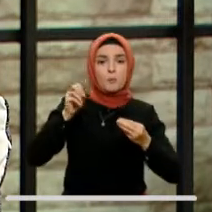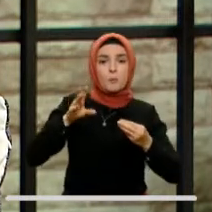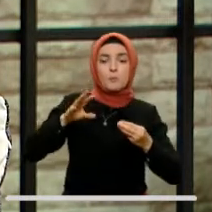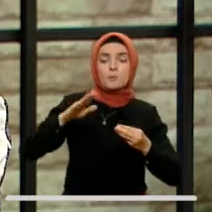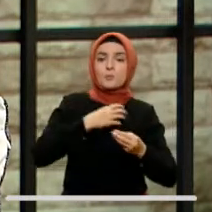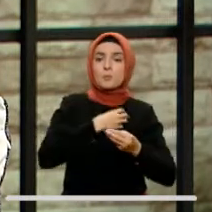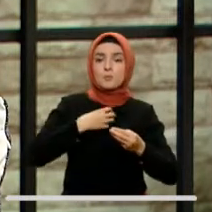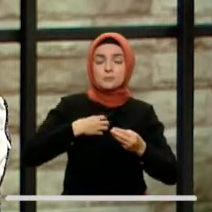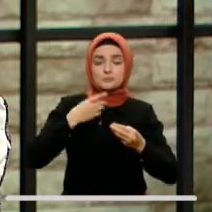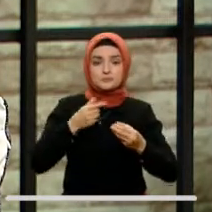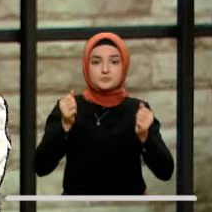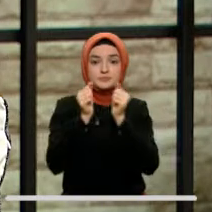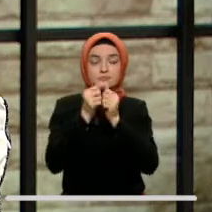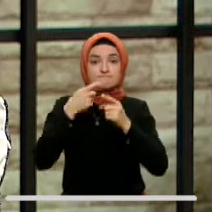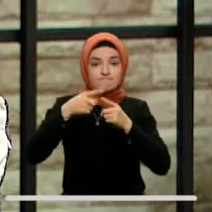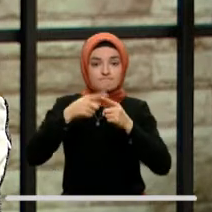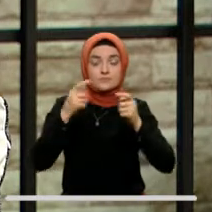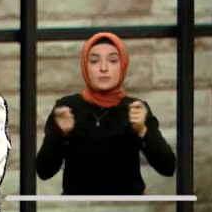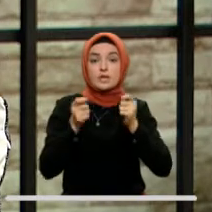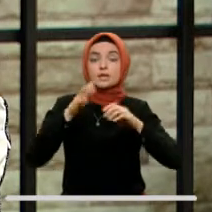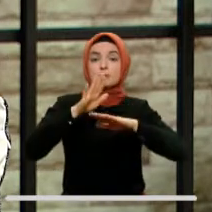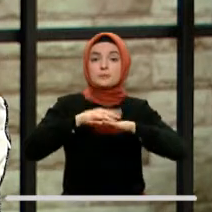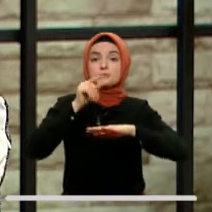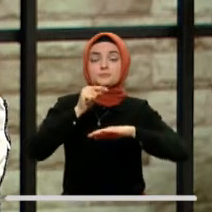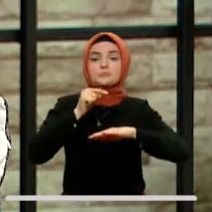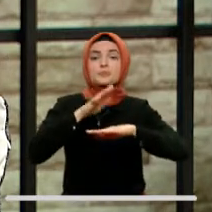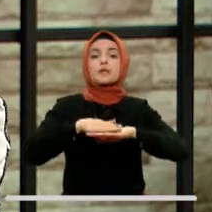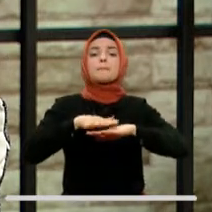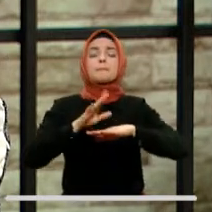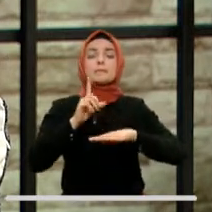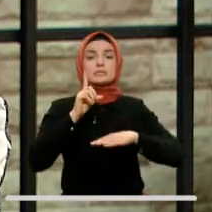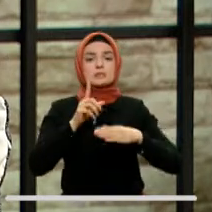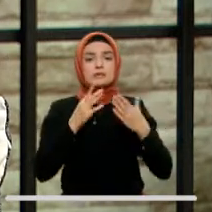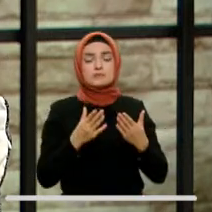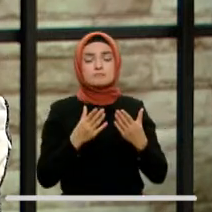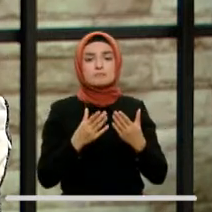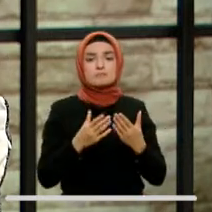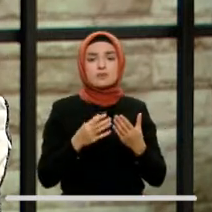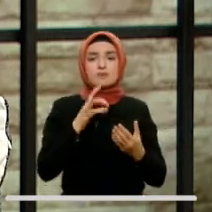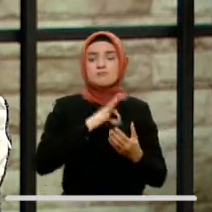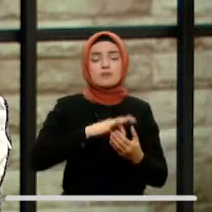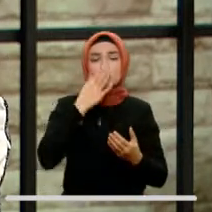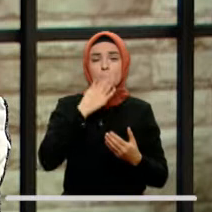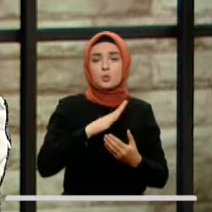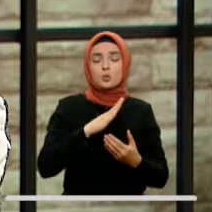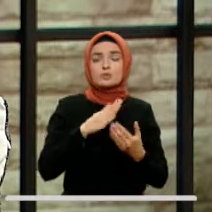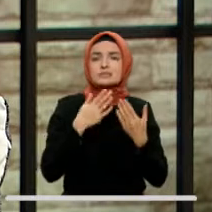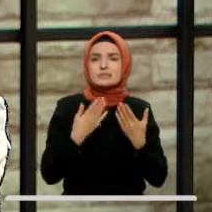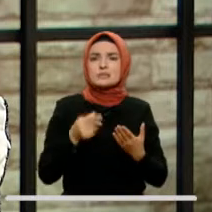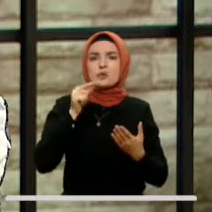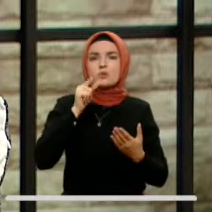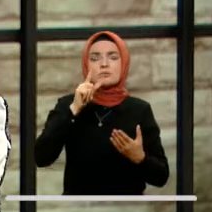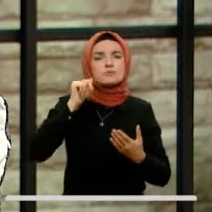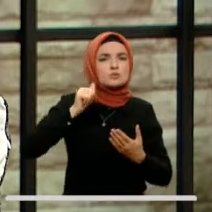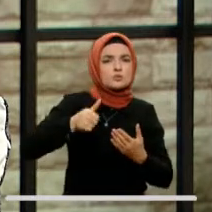yapıp öyle bir istem yapmaması lazım. Yani simit günü, poğaça günü ne faydası alacak çocuğa? Ya da öyle bir